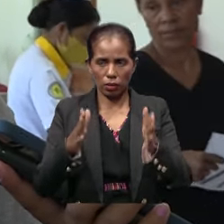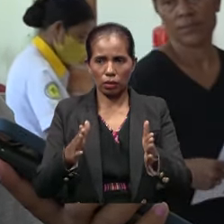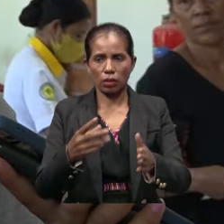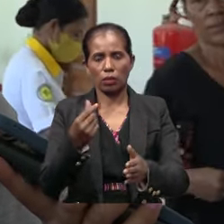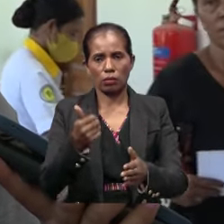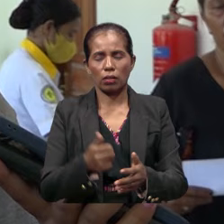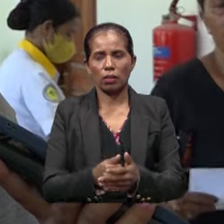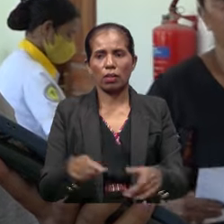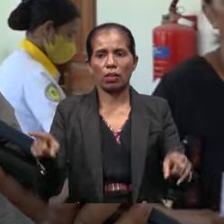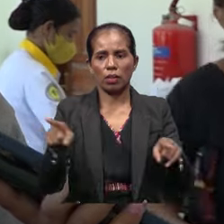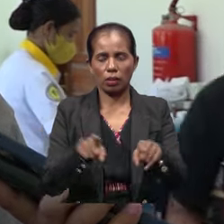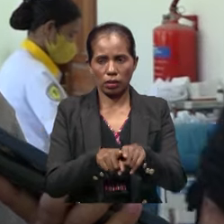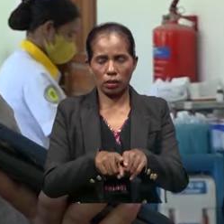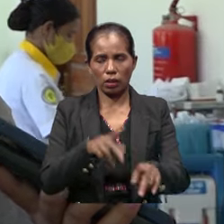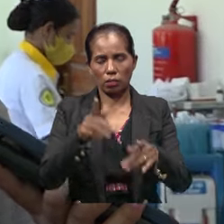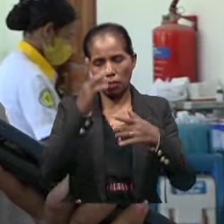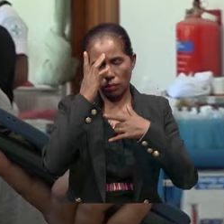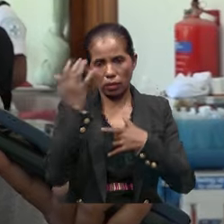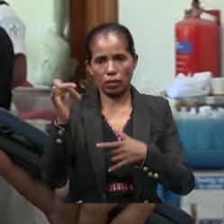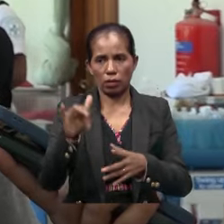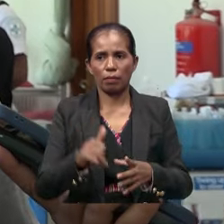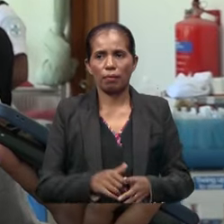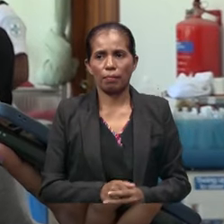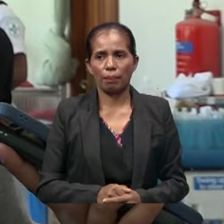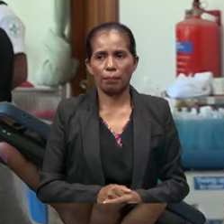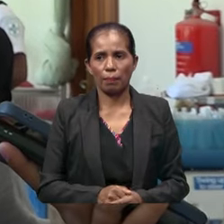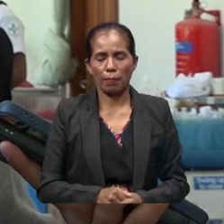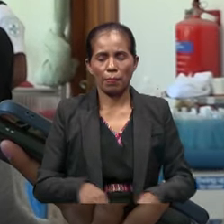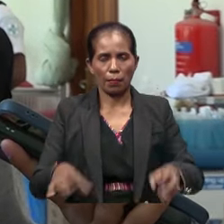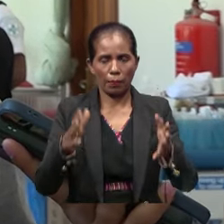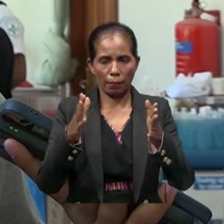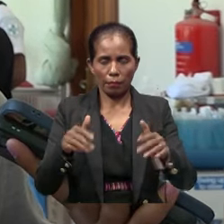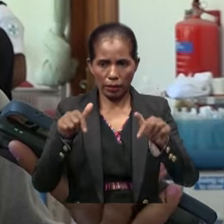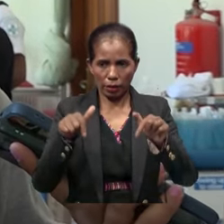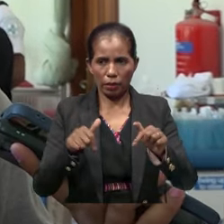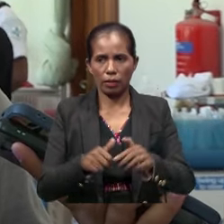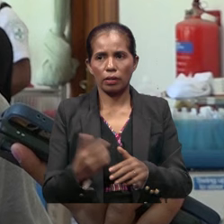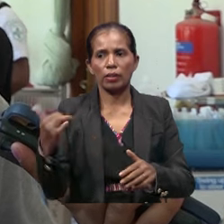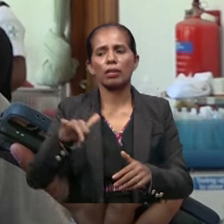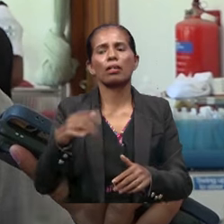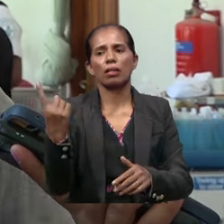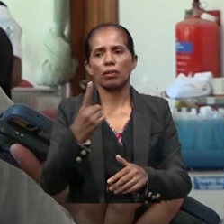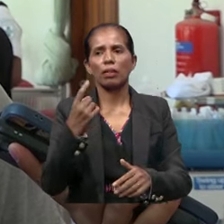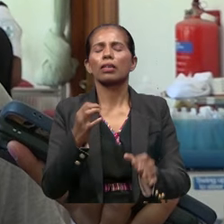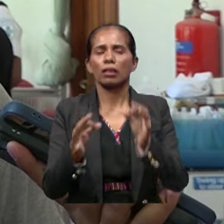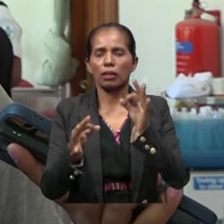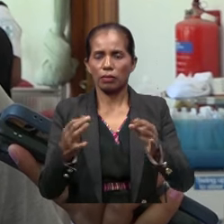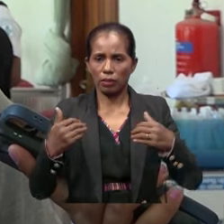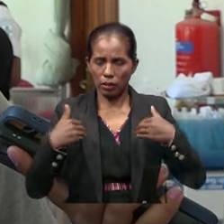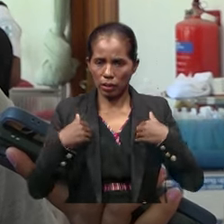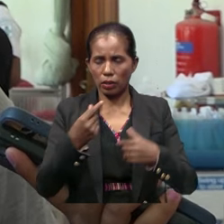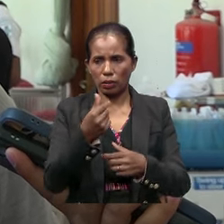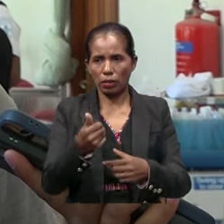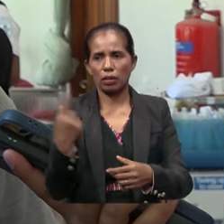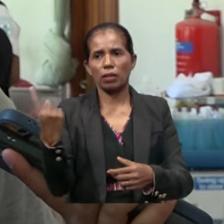halo compara ho paciente sira. Mai funcionar permanente serve ma kaya ne sira nafate mesmo sira ituan. Mas